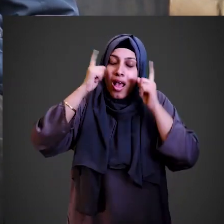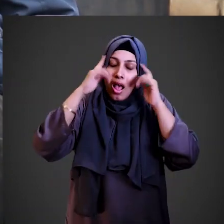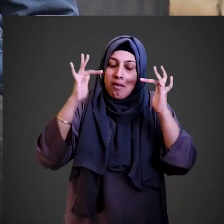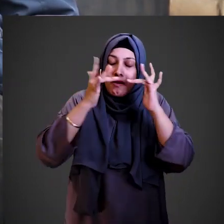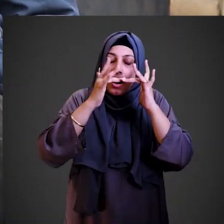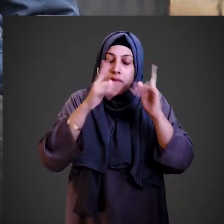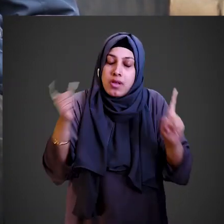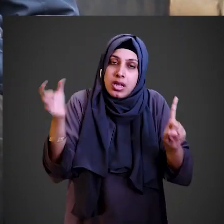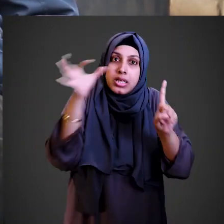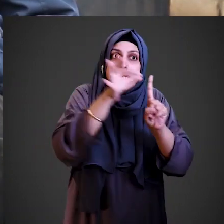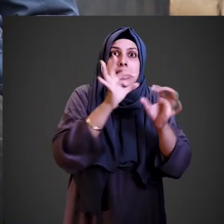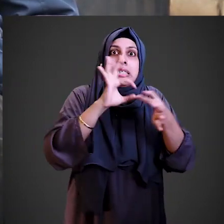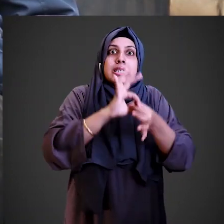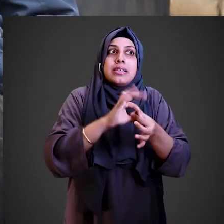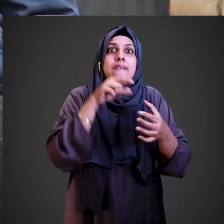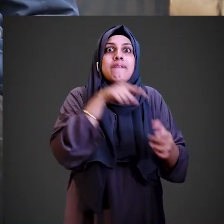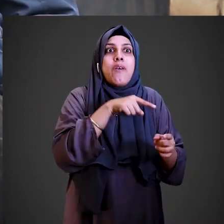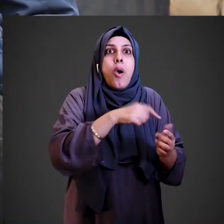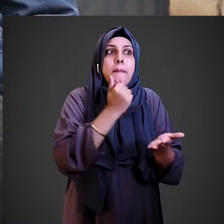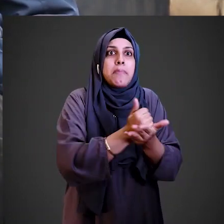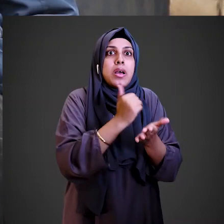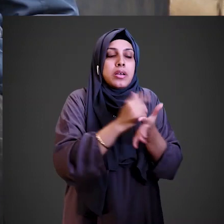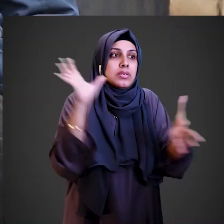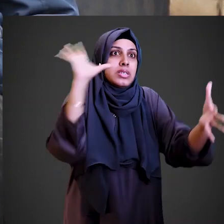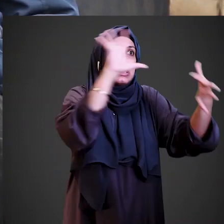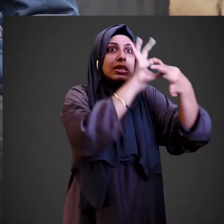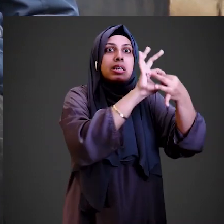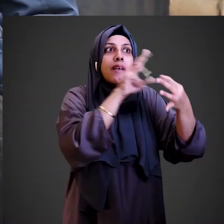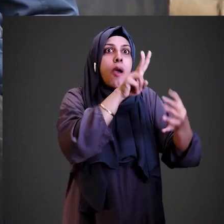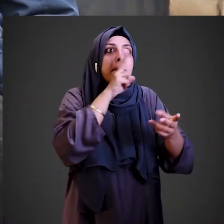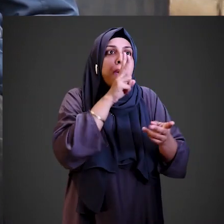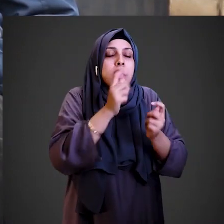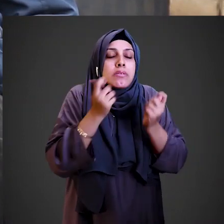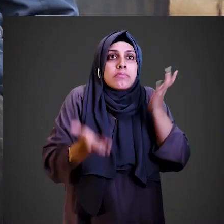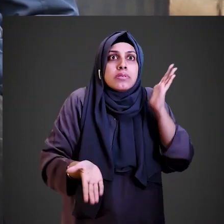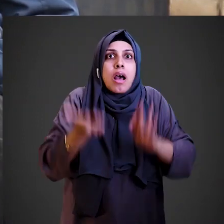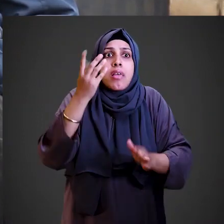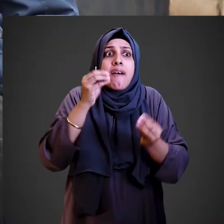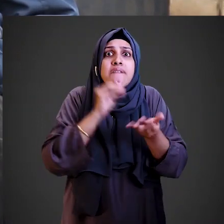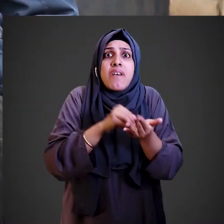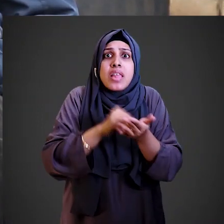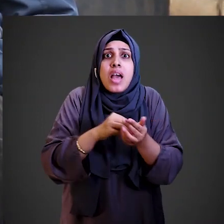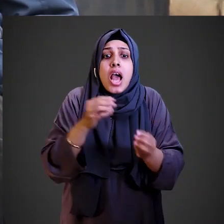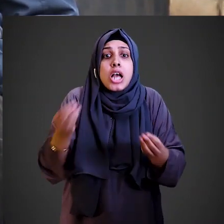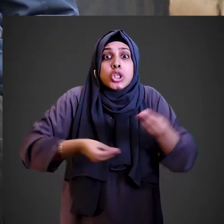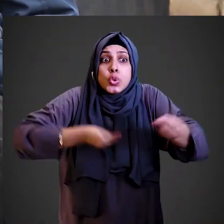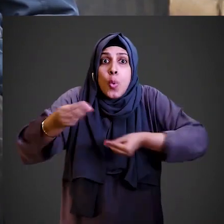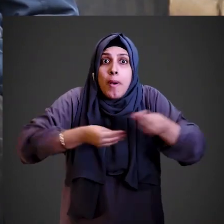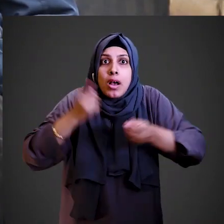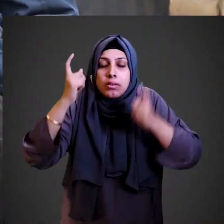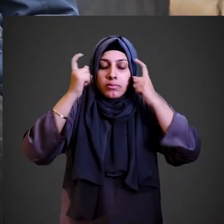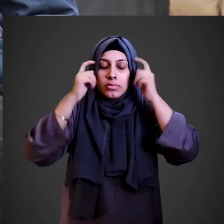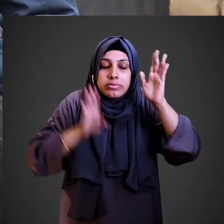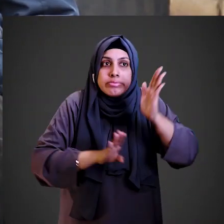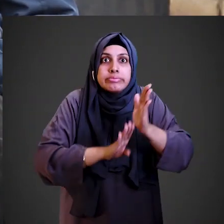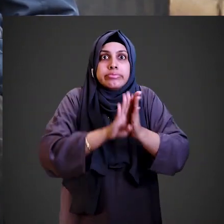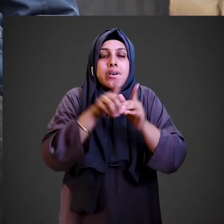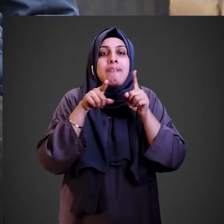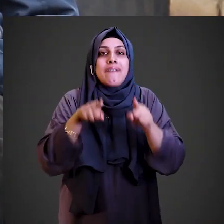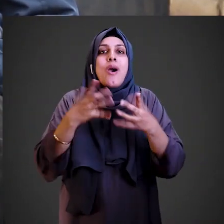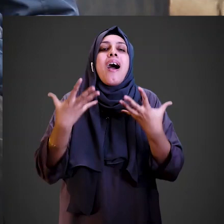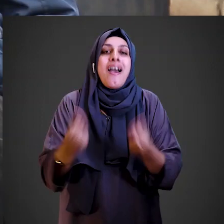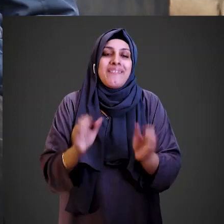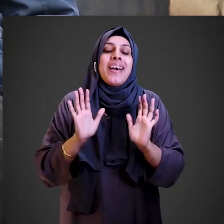لا سکتے ہیں، ماڈرن ٹچ لے کے آ سکتے ہیں، اپنے ورک فورس کو کم کر کے یا اپنے ورک فورس کو بڑھا